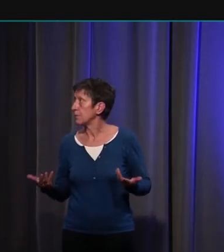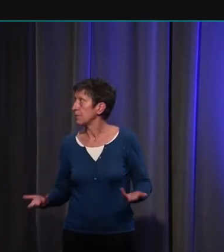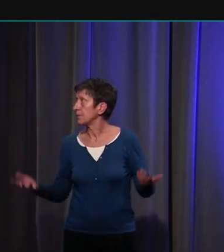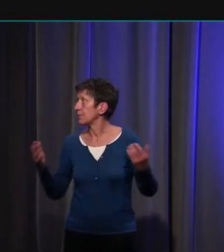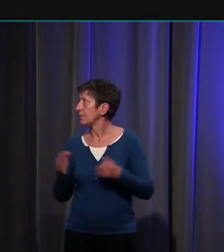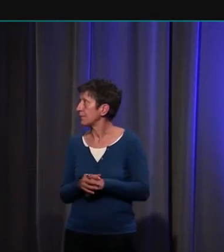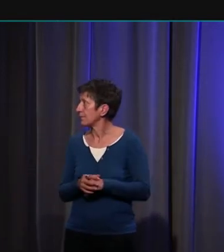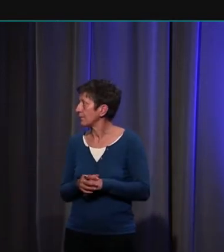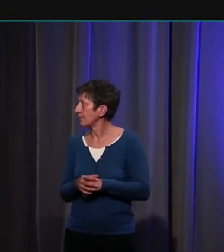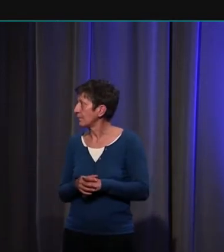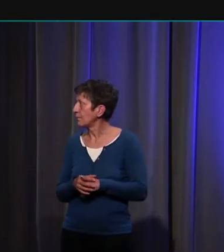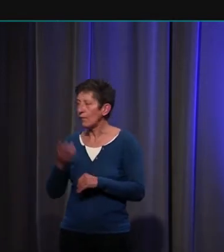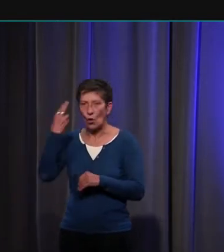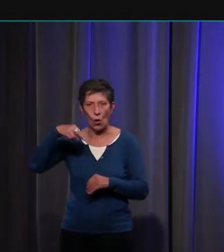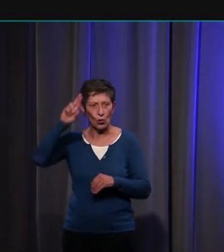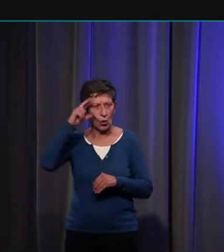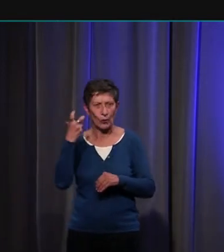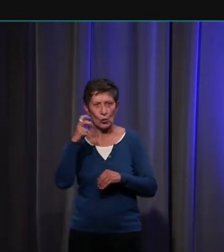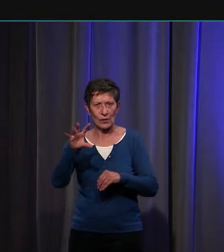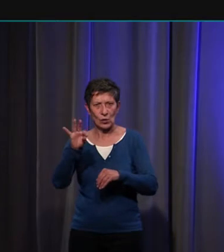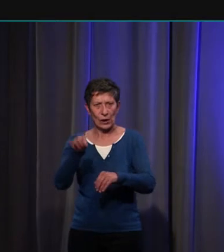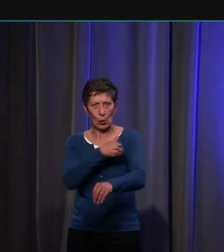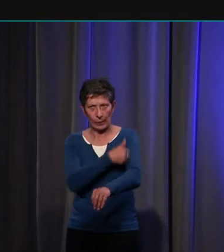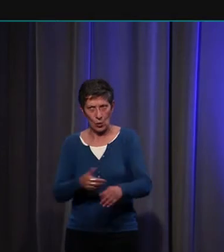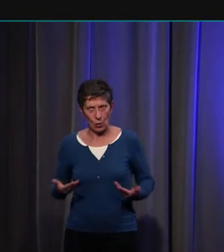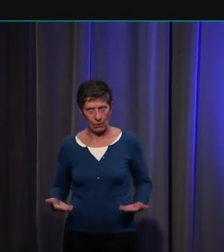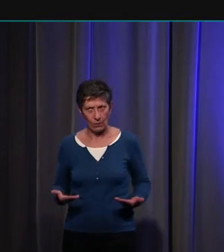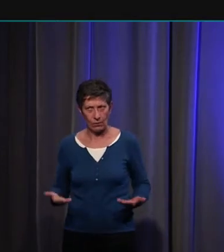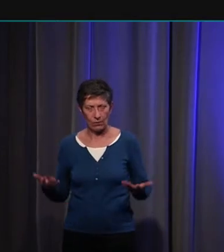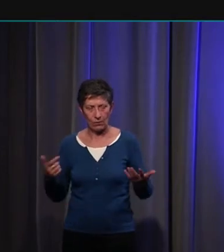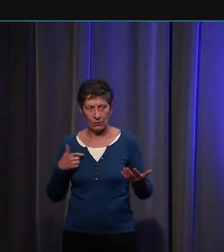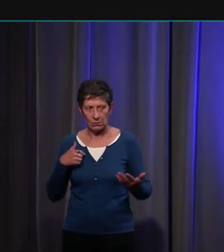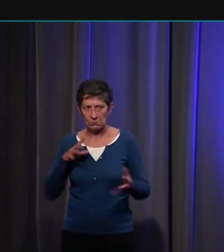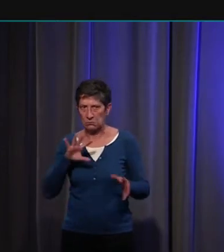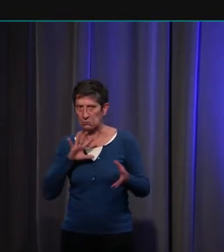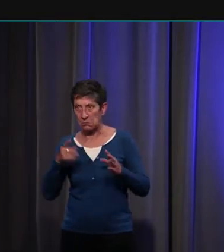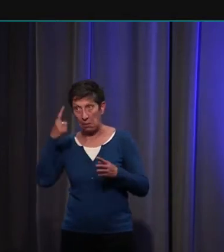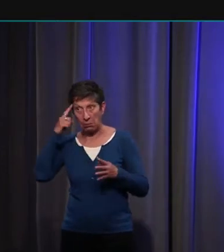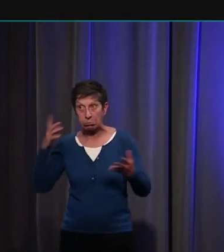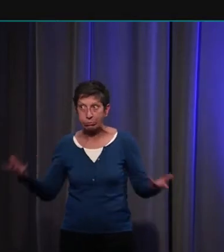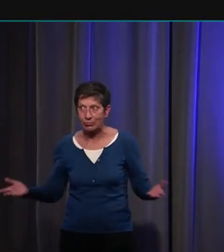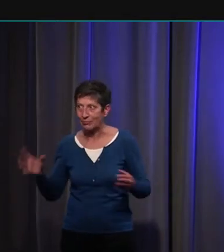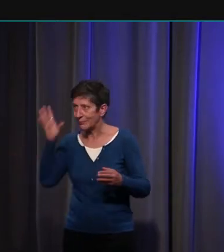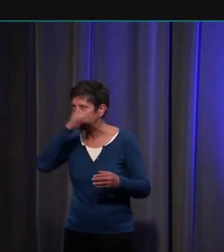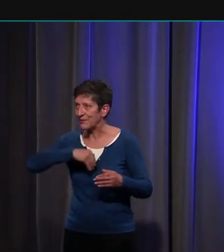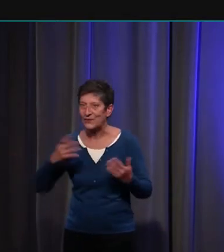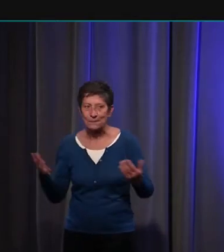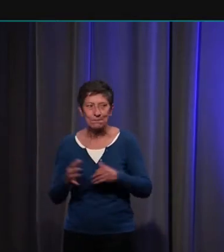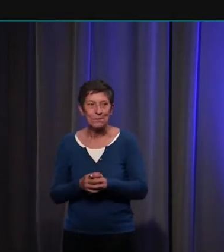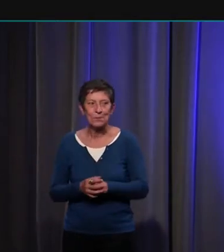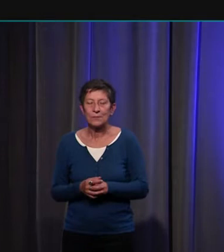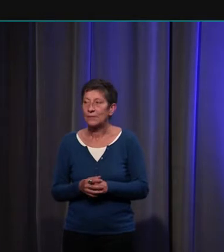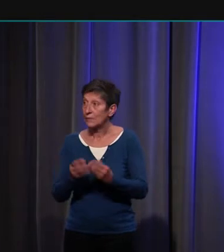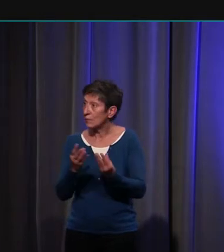alors excusez moi un héros pour les 350 millions si je ne me trompe pas j'ai un trou de mémoire pardon pour bref donc on est avec des populations